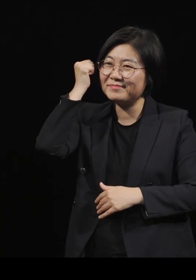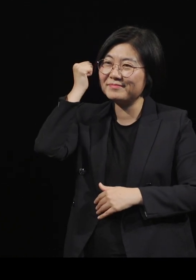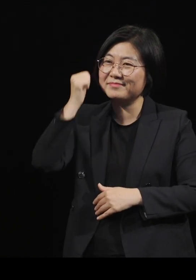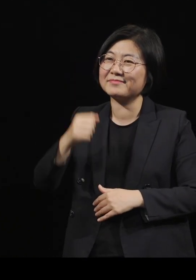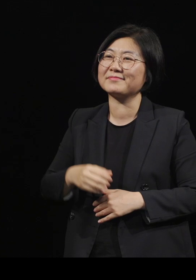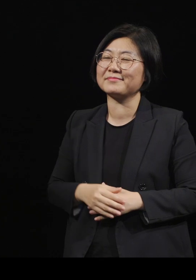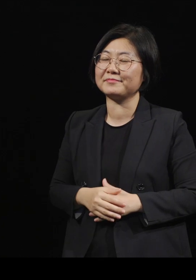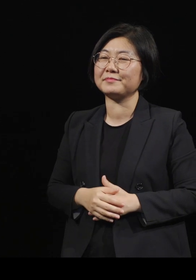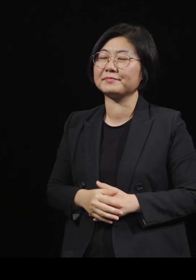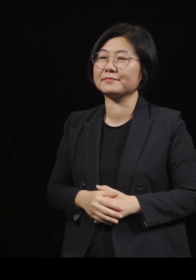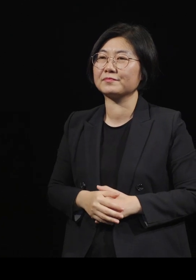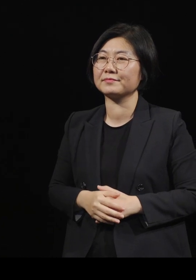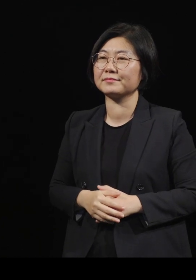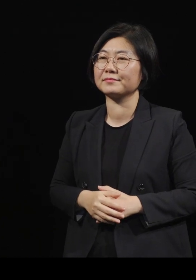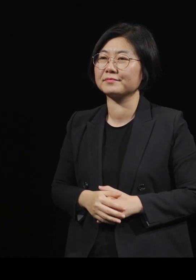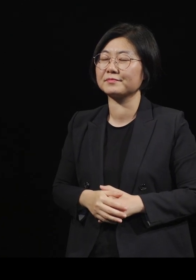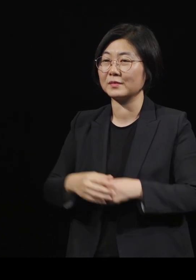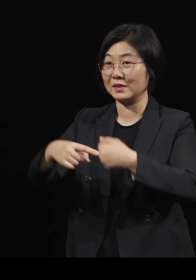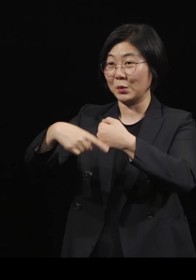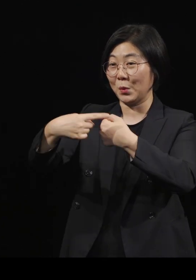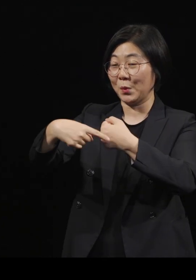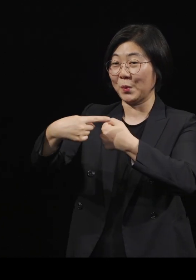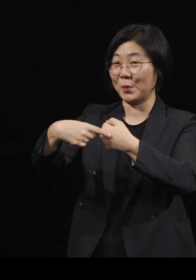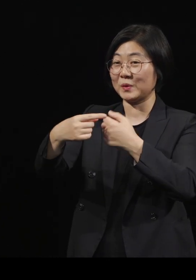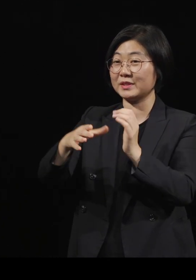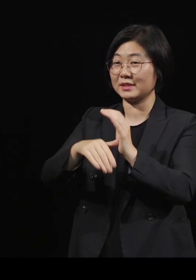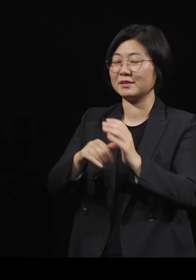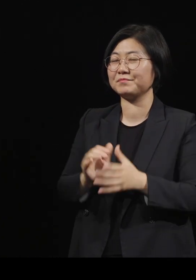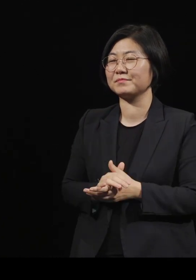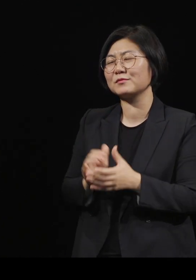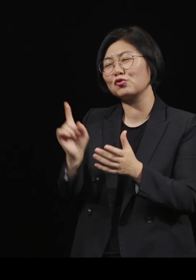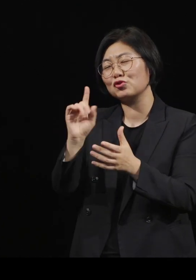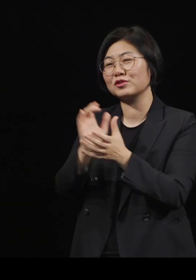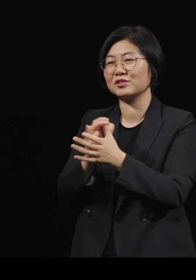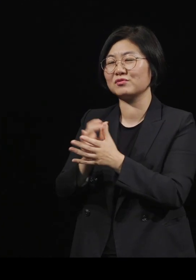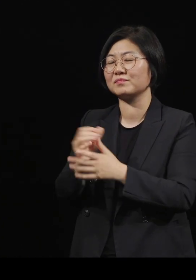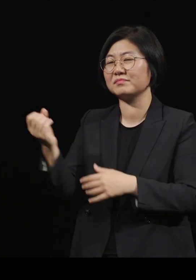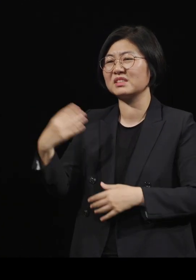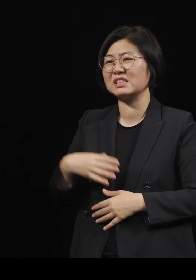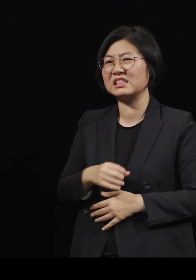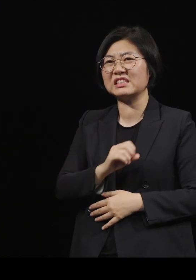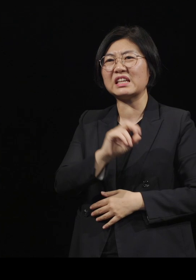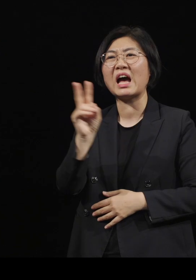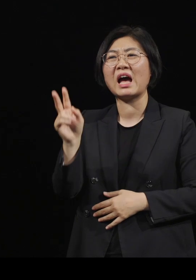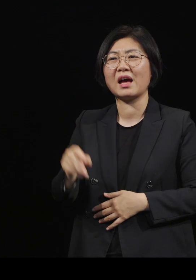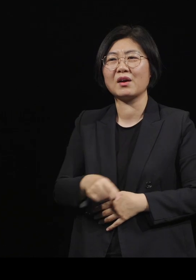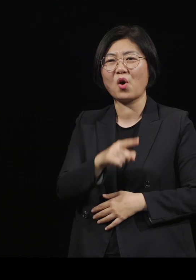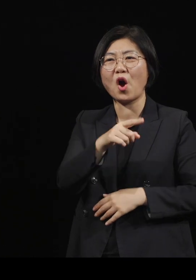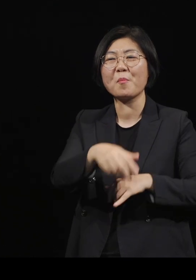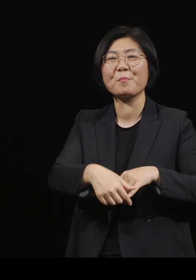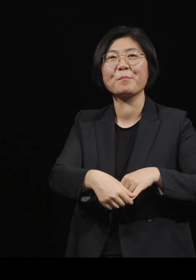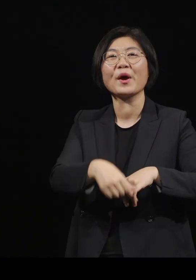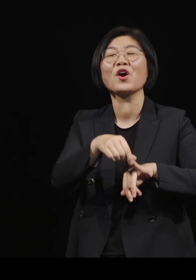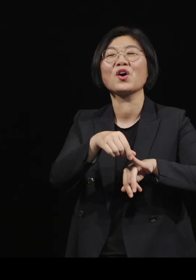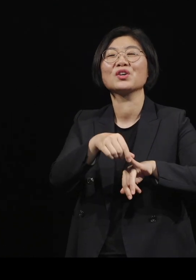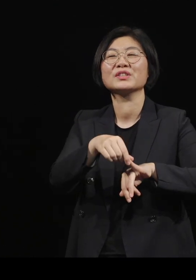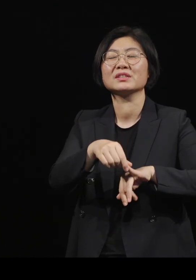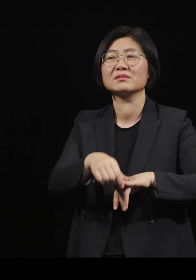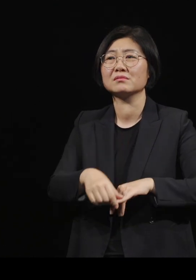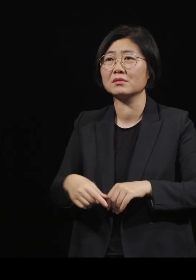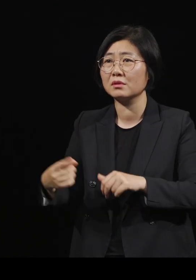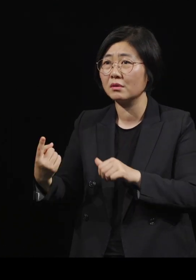사건이 있는데요. 초등학교 1학년 때 한 친구가 저를 야 이 병라고 놀리는